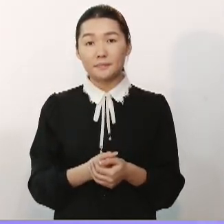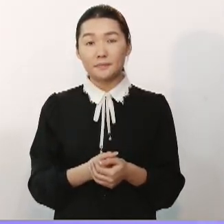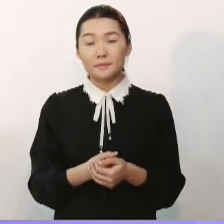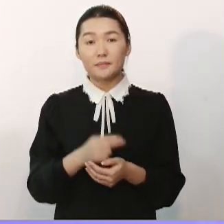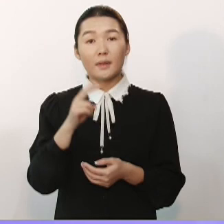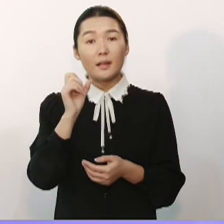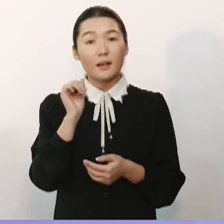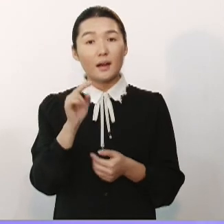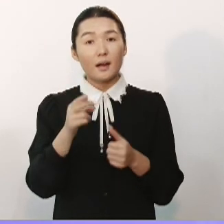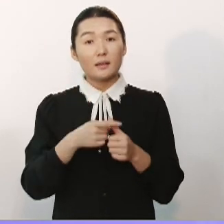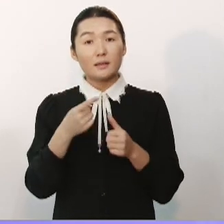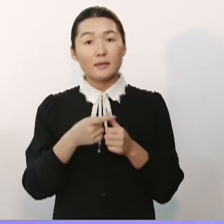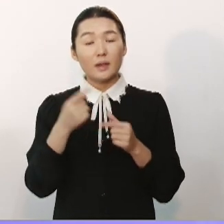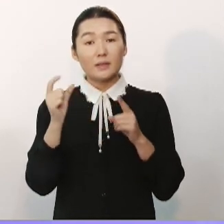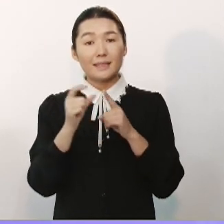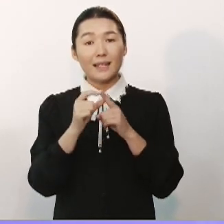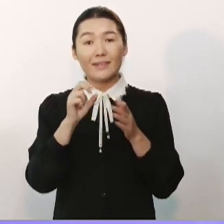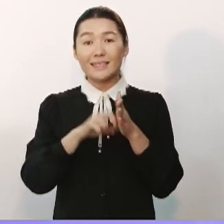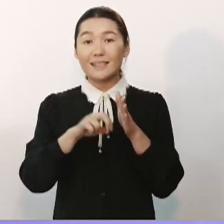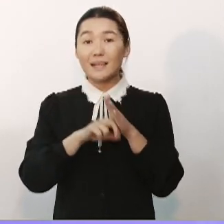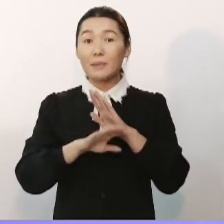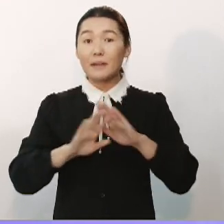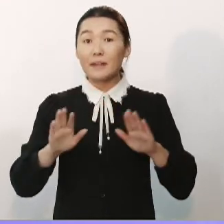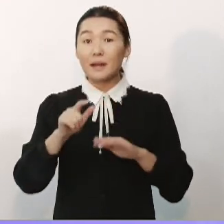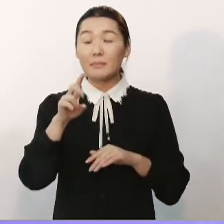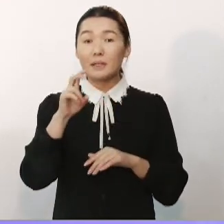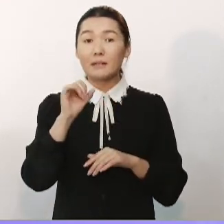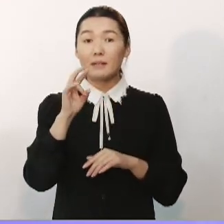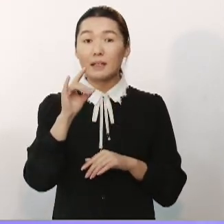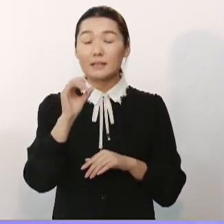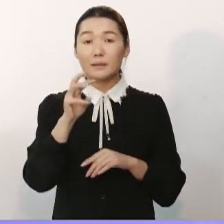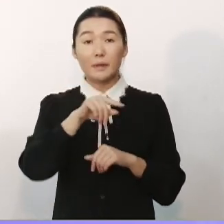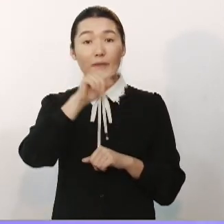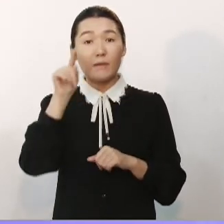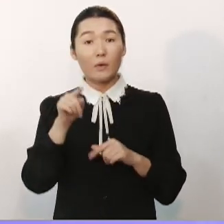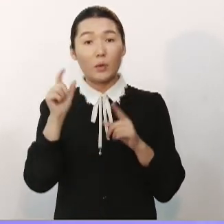Как называются слова с непроверяемыми гласными в корне слова?